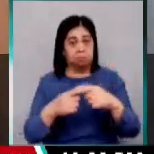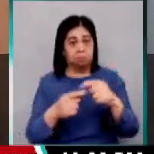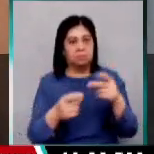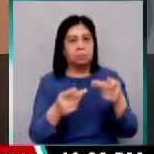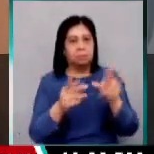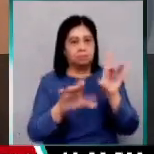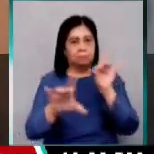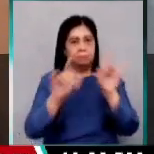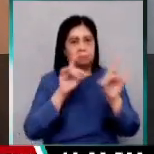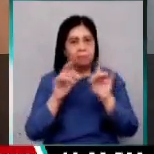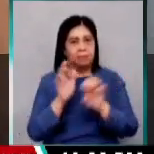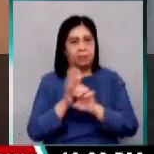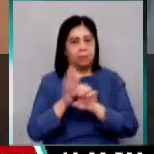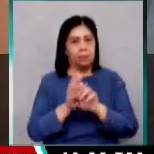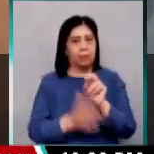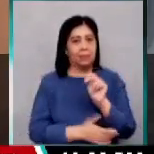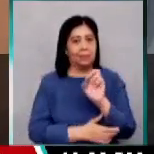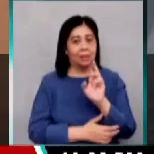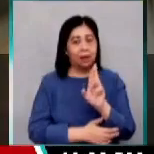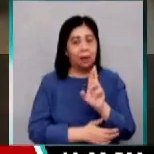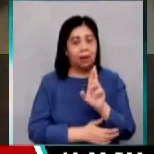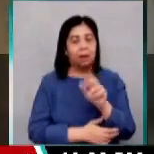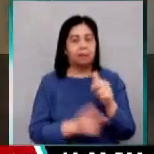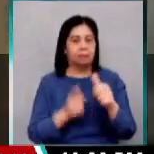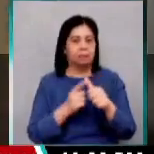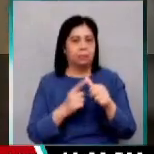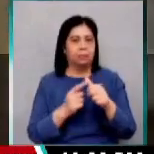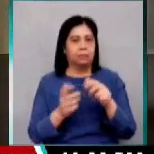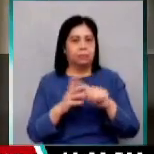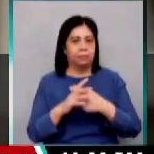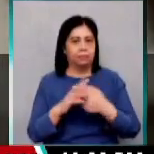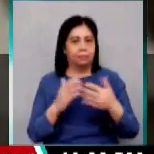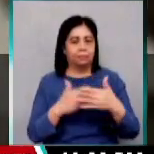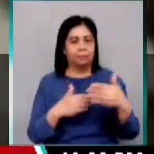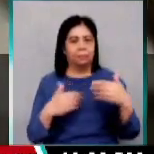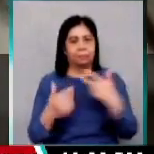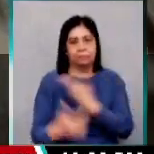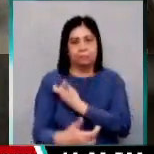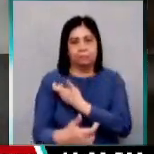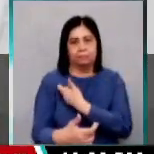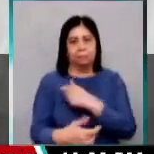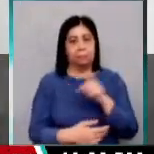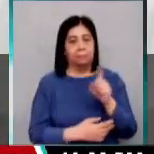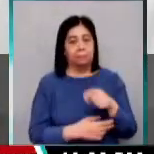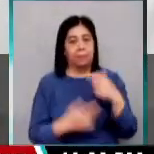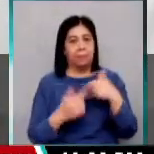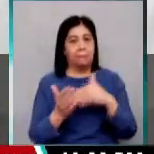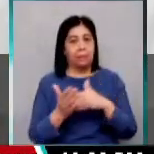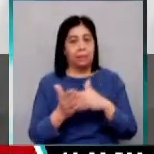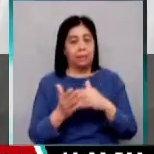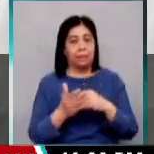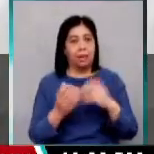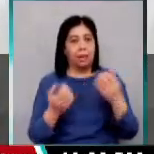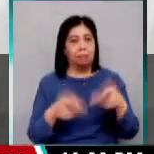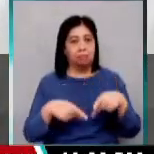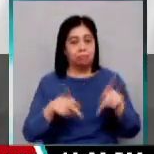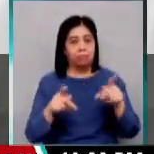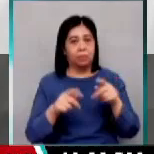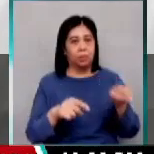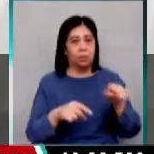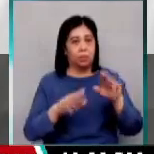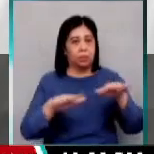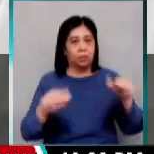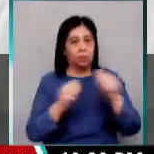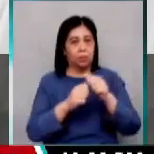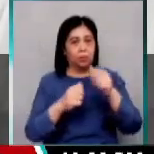ng NCR, uumpisahan ang pagbabakuna. Kailangan may medical clearance ang batang may comorbidity na